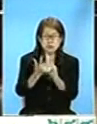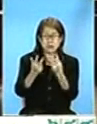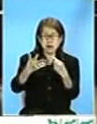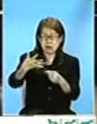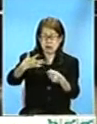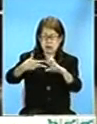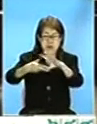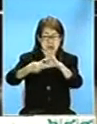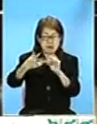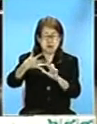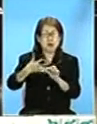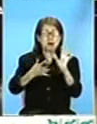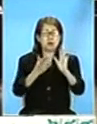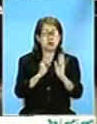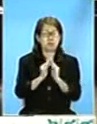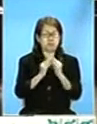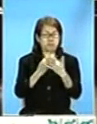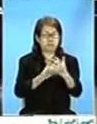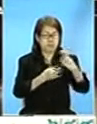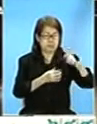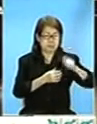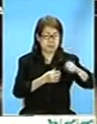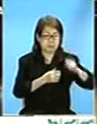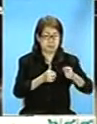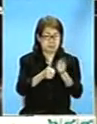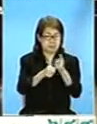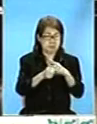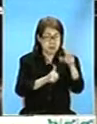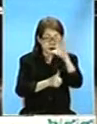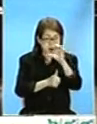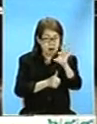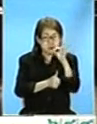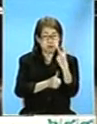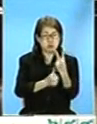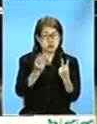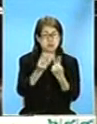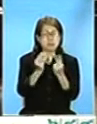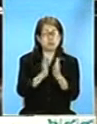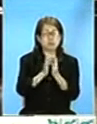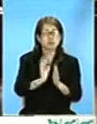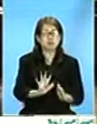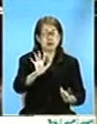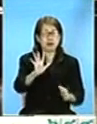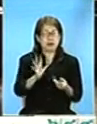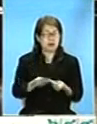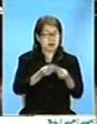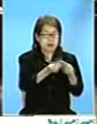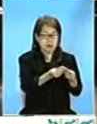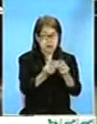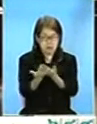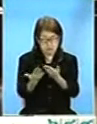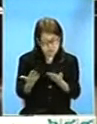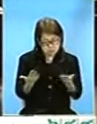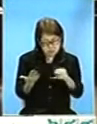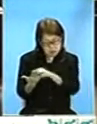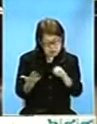ให้ที่ประชุมใหญ่ศาลฎีกาสรรหามาอีก2ได้มา5คนเนี่ยก็เอามาให้